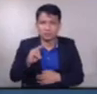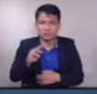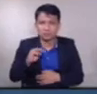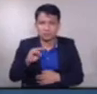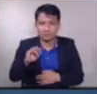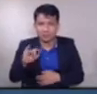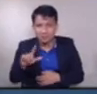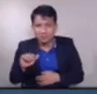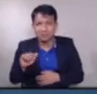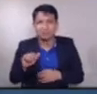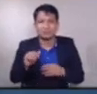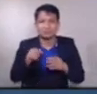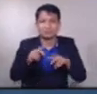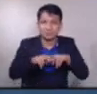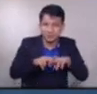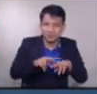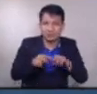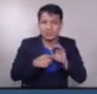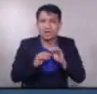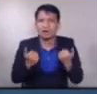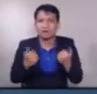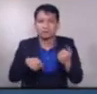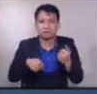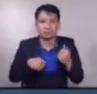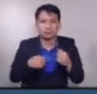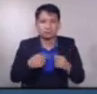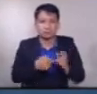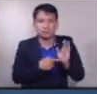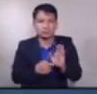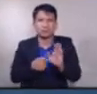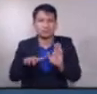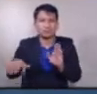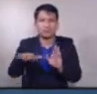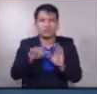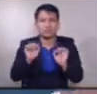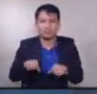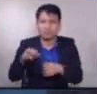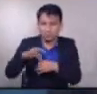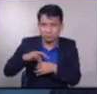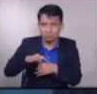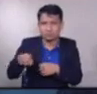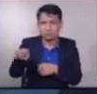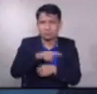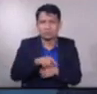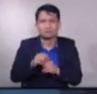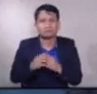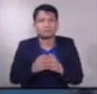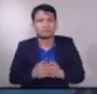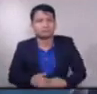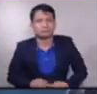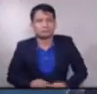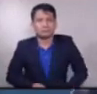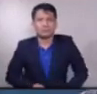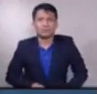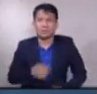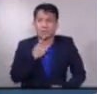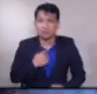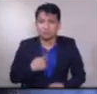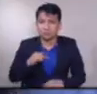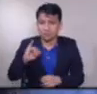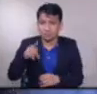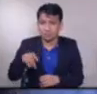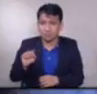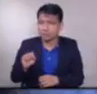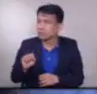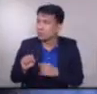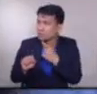Pangasinan, Cavite. Paano mo ibebenta ang sarili mo sa kanila para ikaw ang iboto nila? Yun ang ibig sabihin ng okay. Bentahe, no? Mismo po ang IPS ng